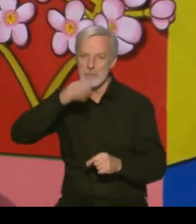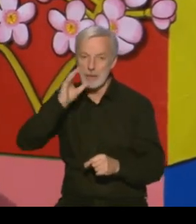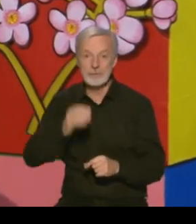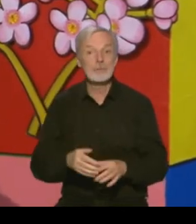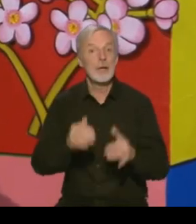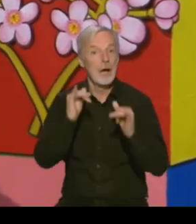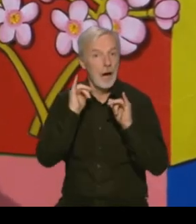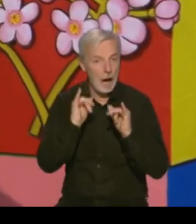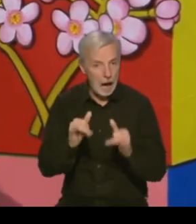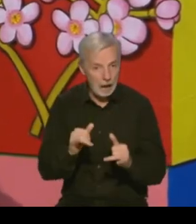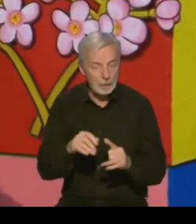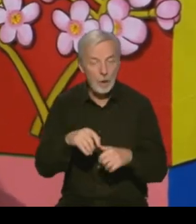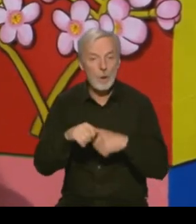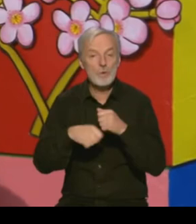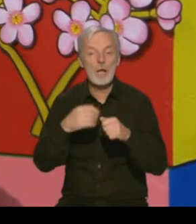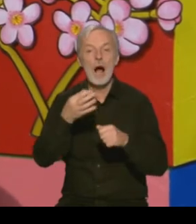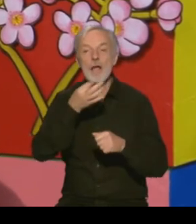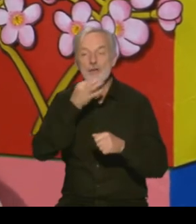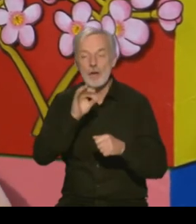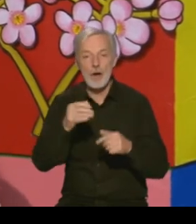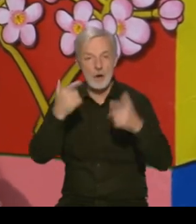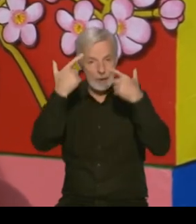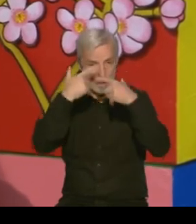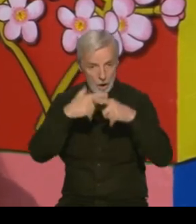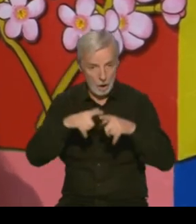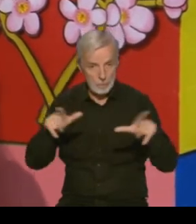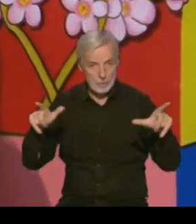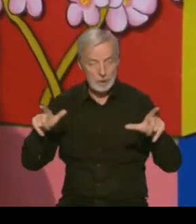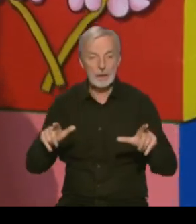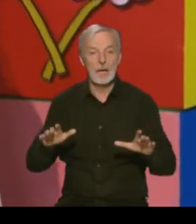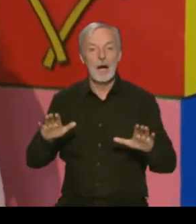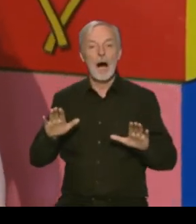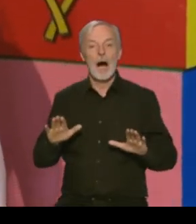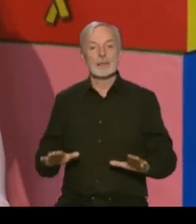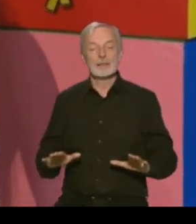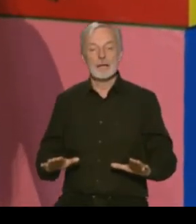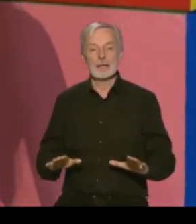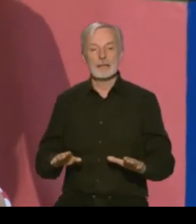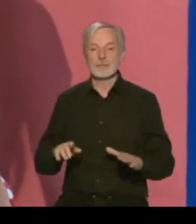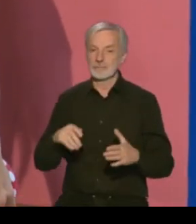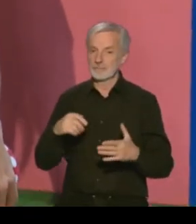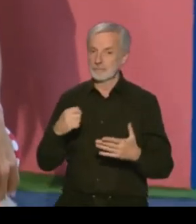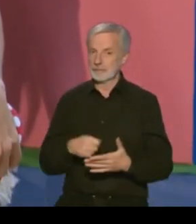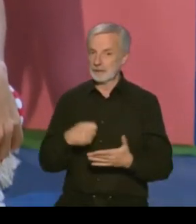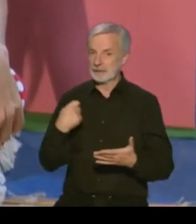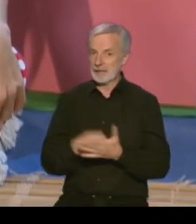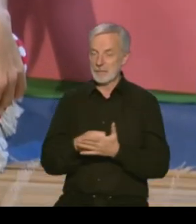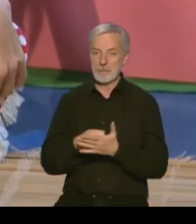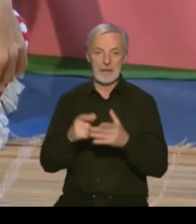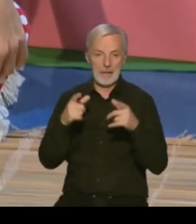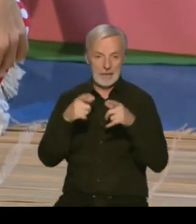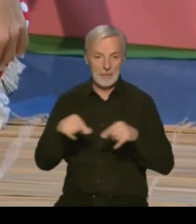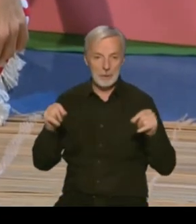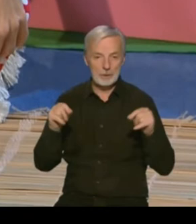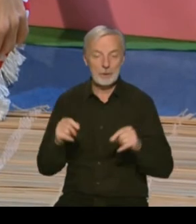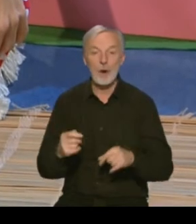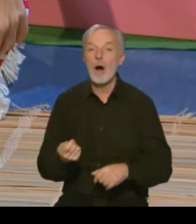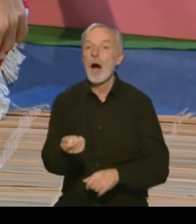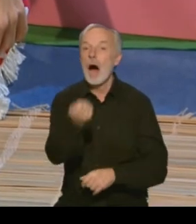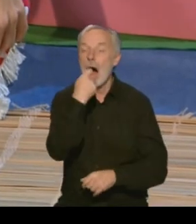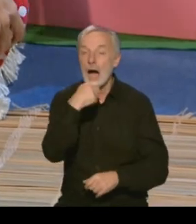se dělají čajové obřady, u kterých se sedí takhle po Japonsku. A co rádi baští Japonci,